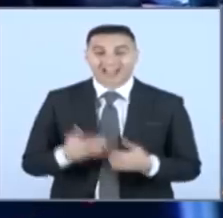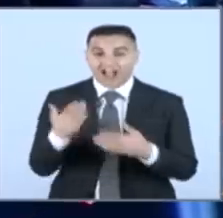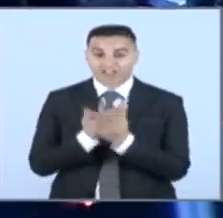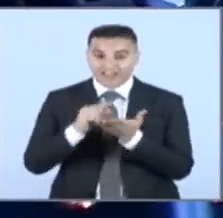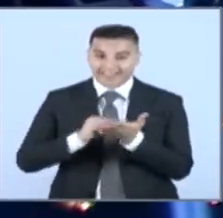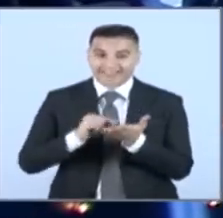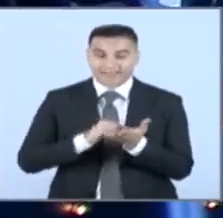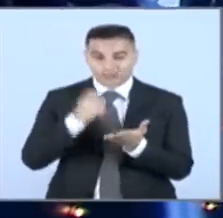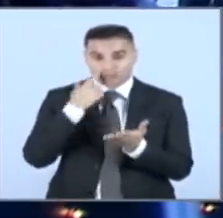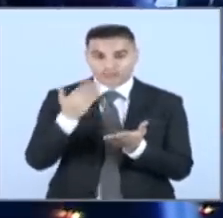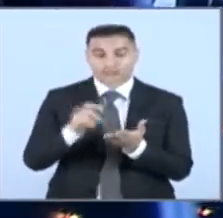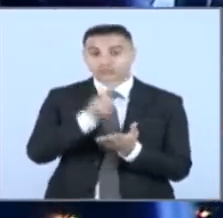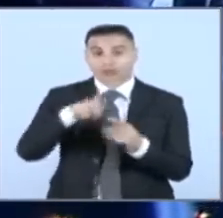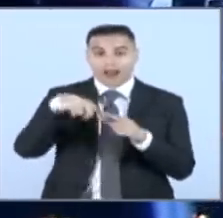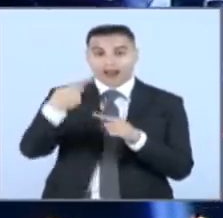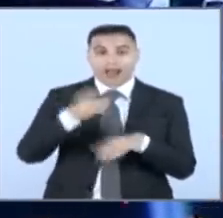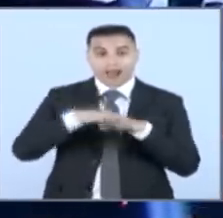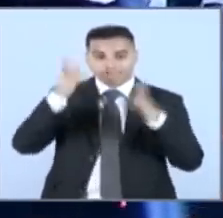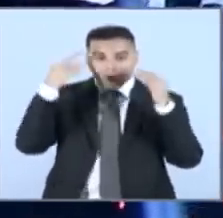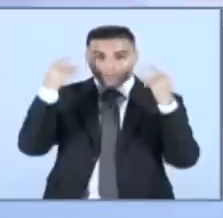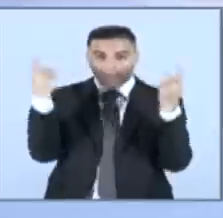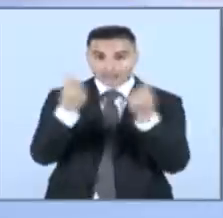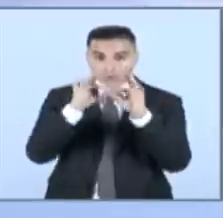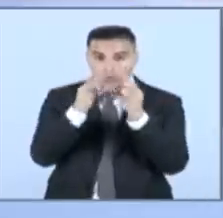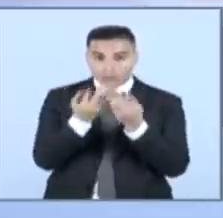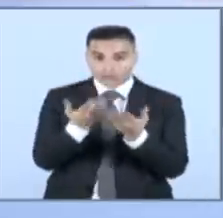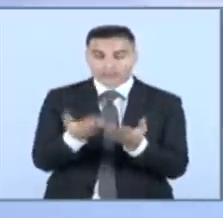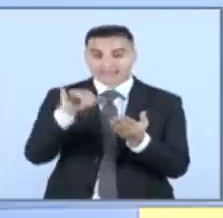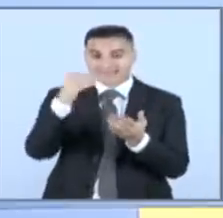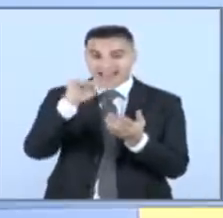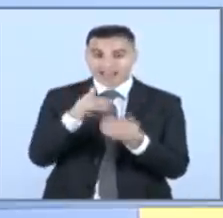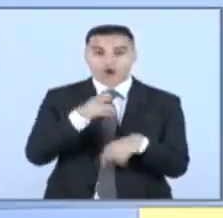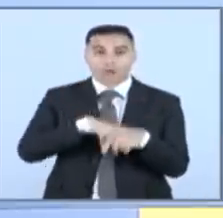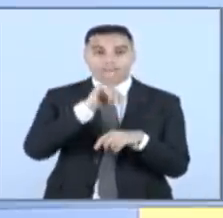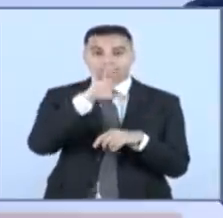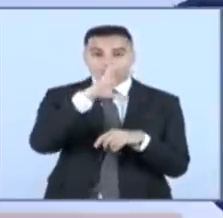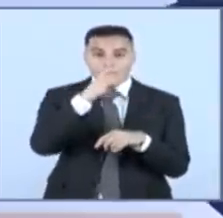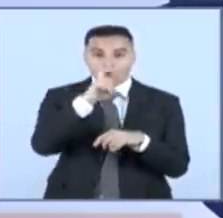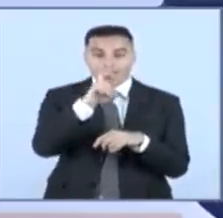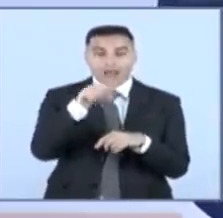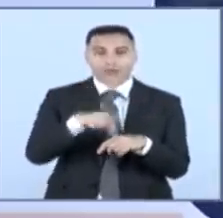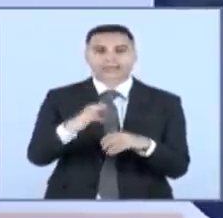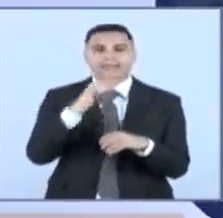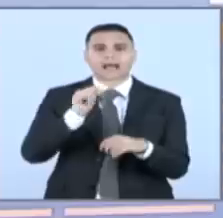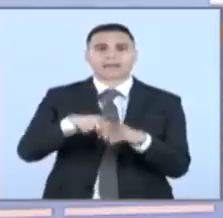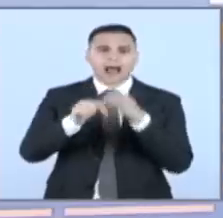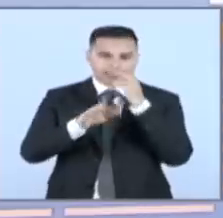عشان تكتبوا. السؤال اللي جاي معلومات عائلية، يحيى ومهجة هاخد منكم